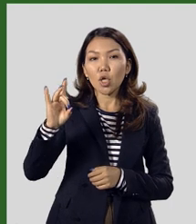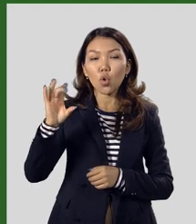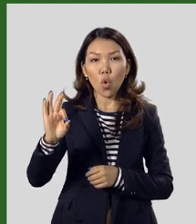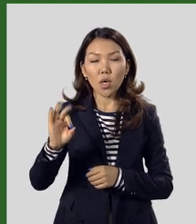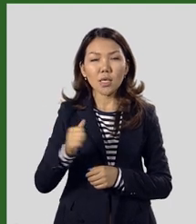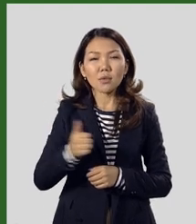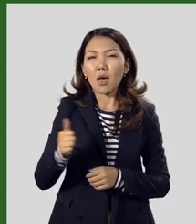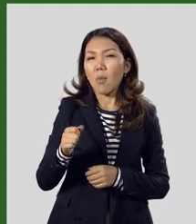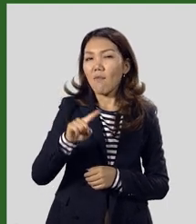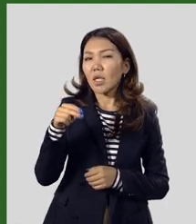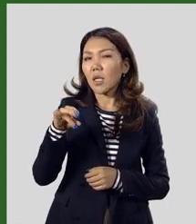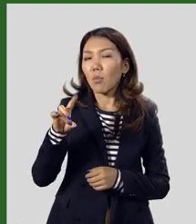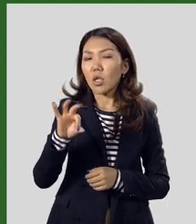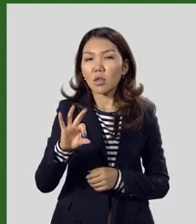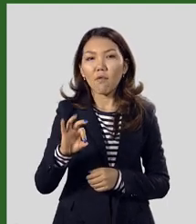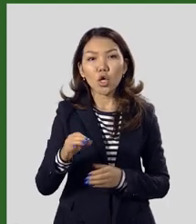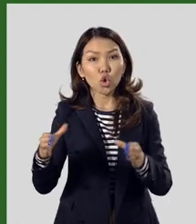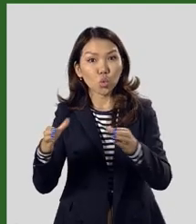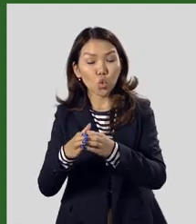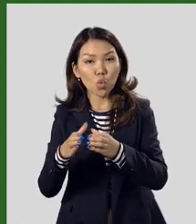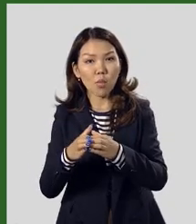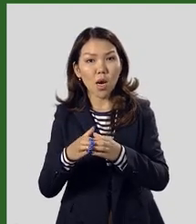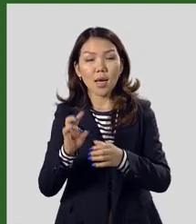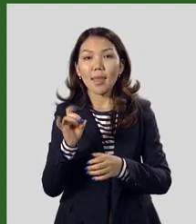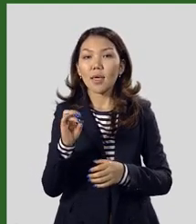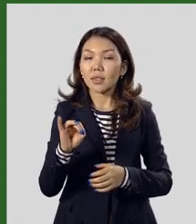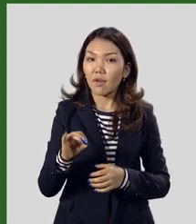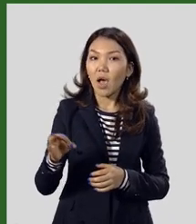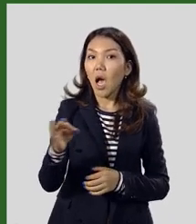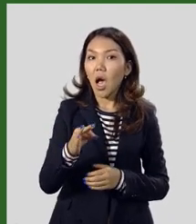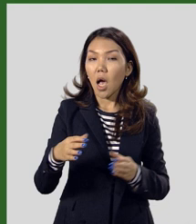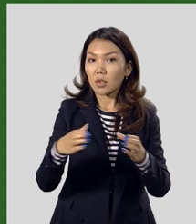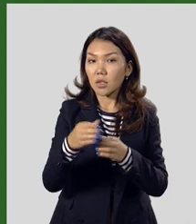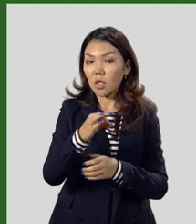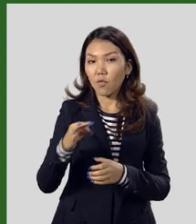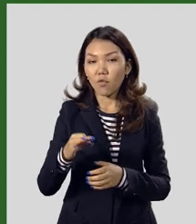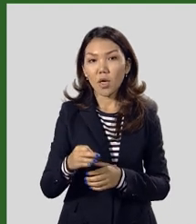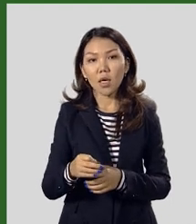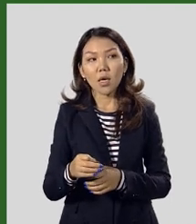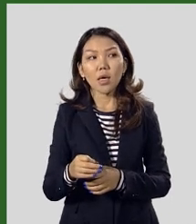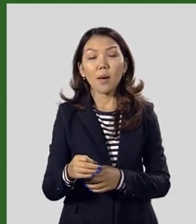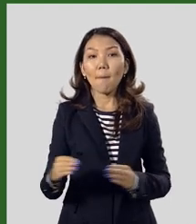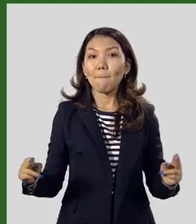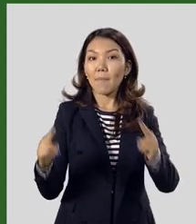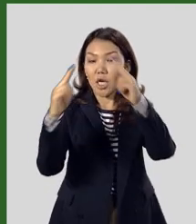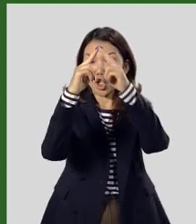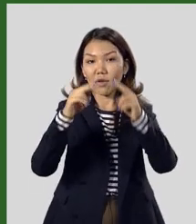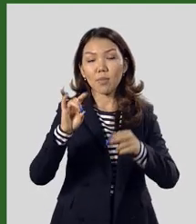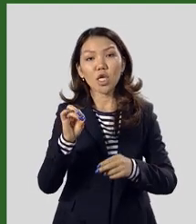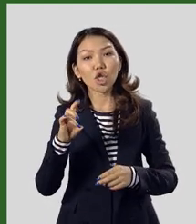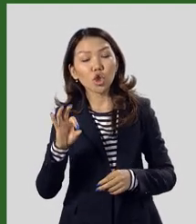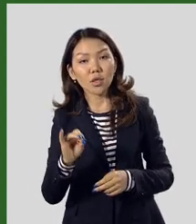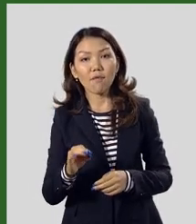западного из группы Канарских островов, Парижской и Берлинской обсерватории. В России